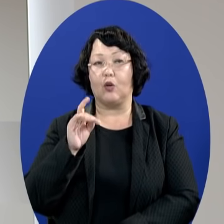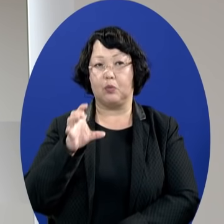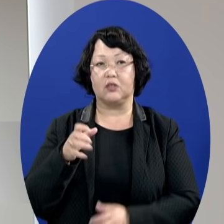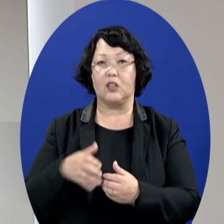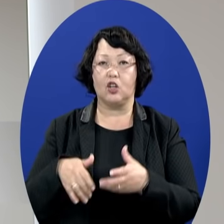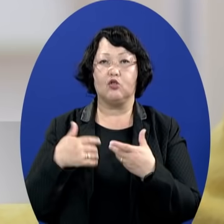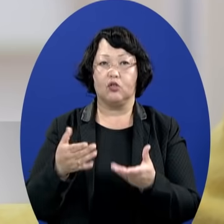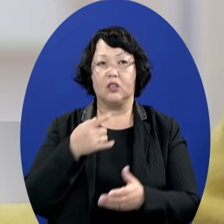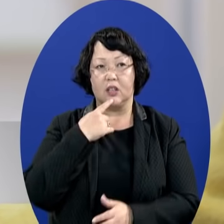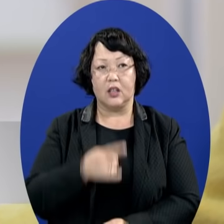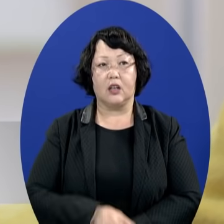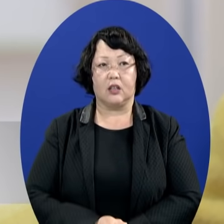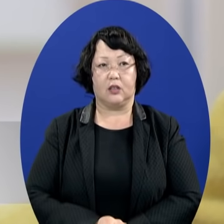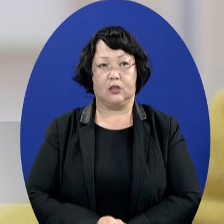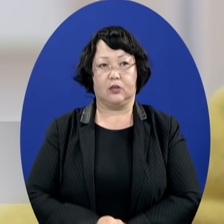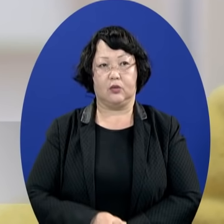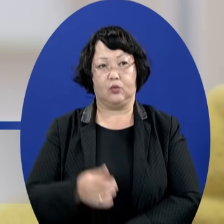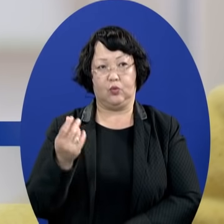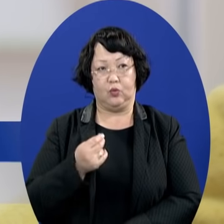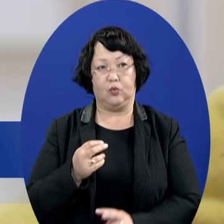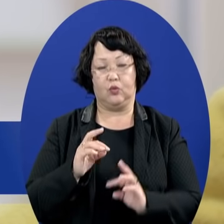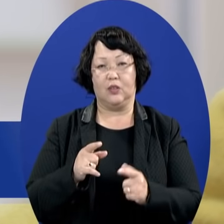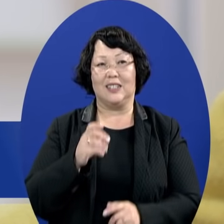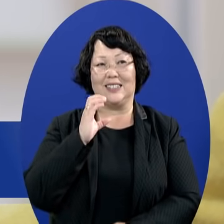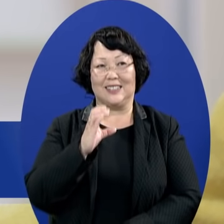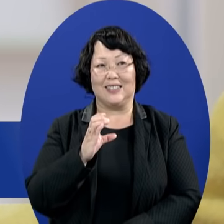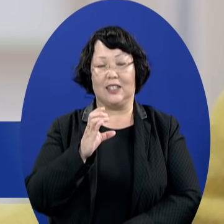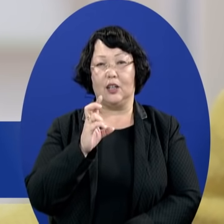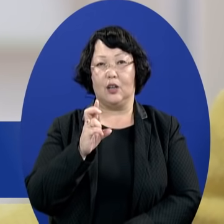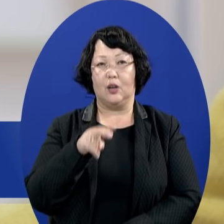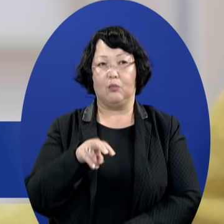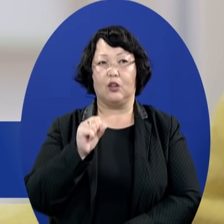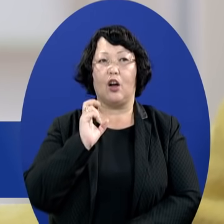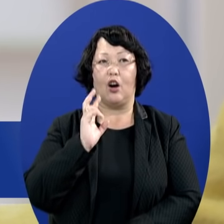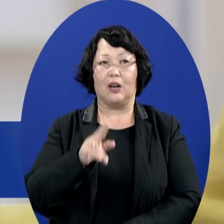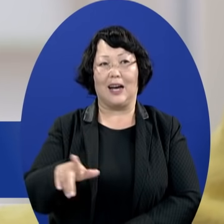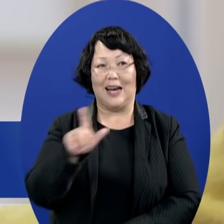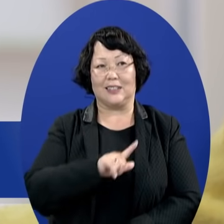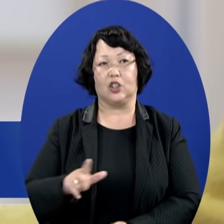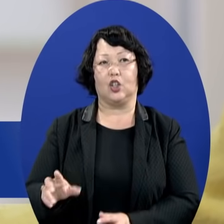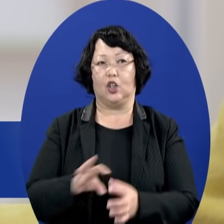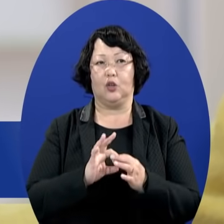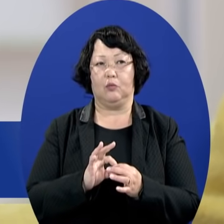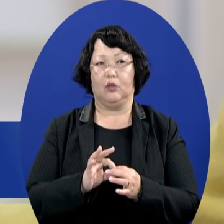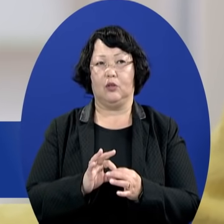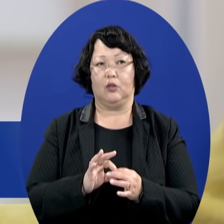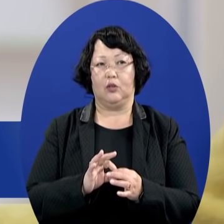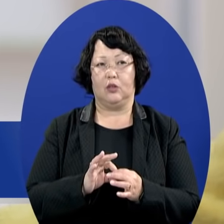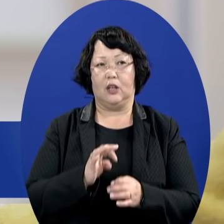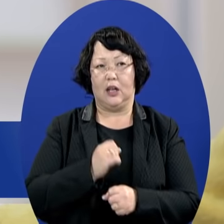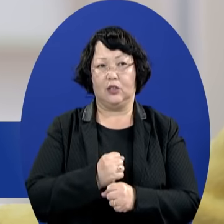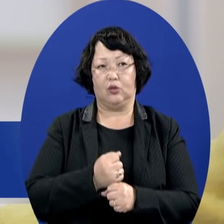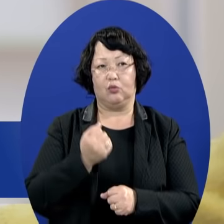өгнө гэлээ. Зургийн өөрчлөлт С блокийн газрын юунаас хамаарад жоохон